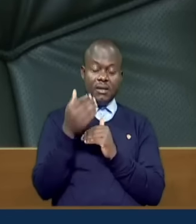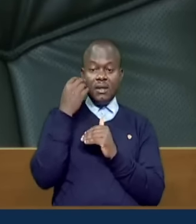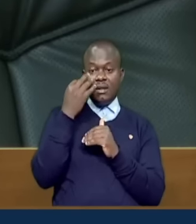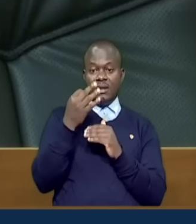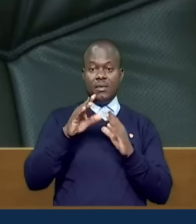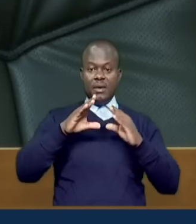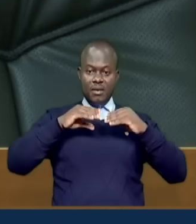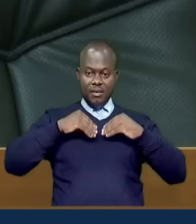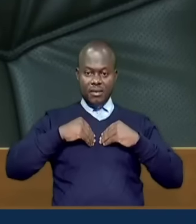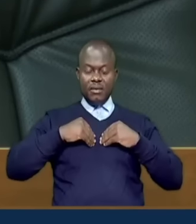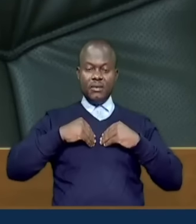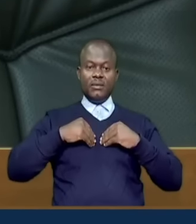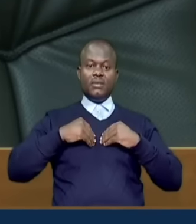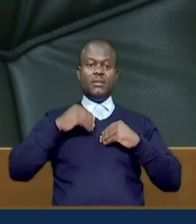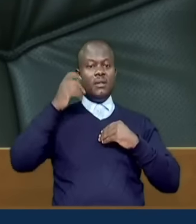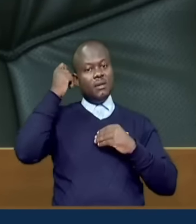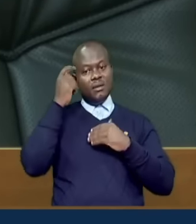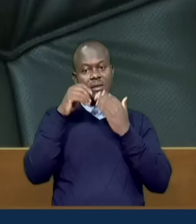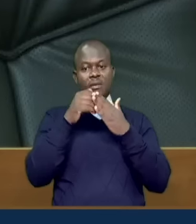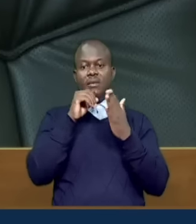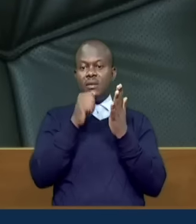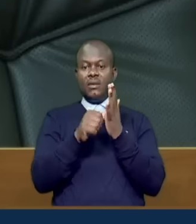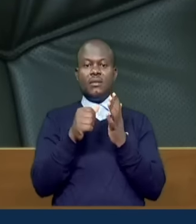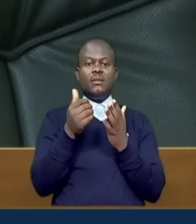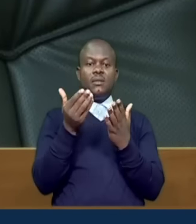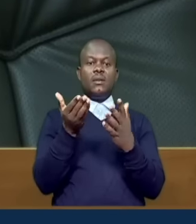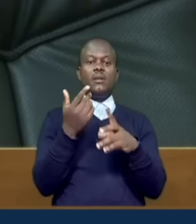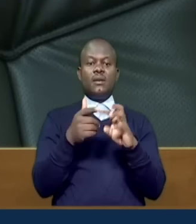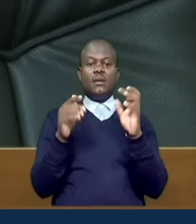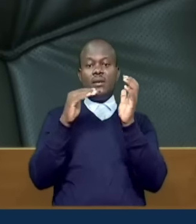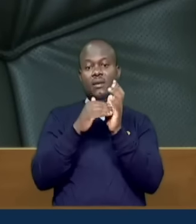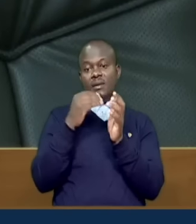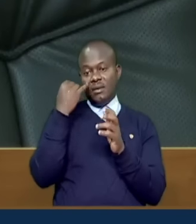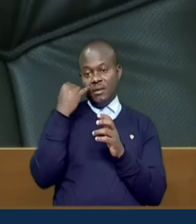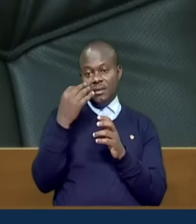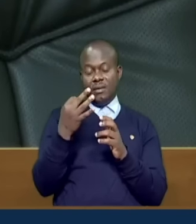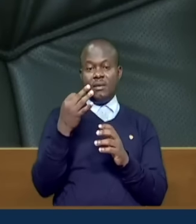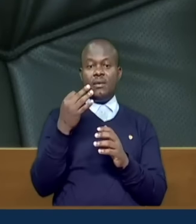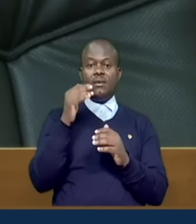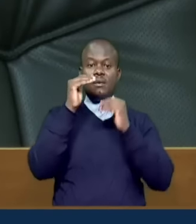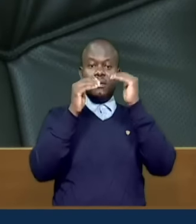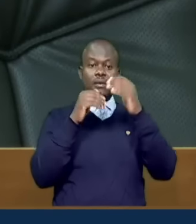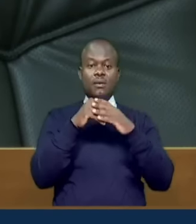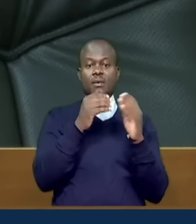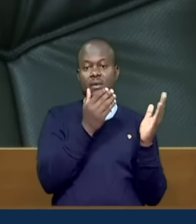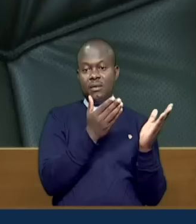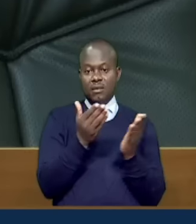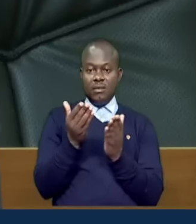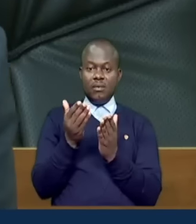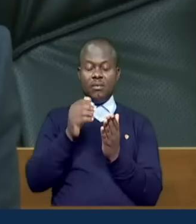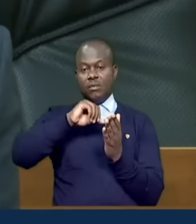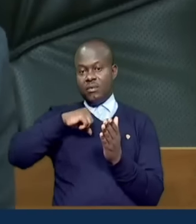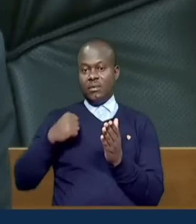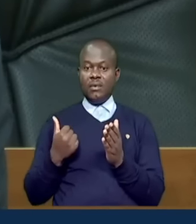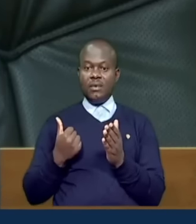niyemererwa byo urumva ko nta kibazo gihari ariko aramutse urwego rwa immigration rumwangiye